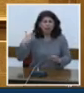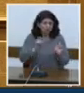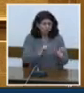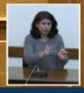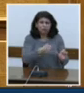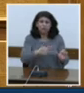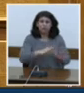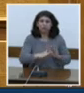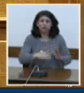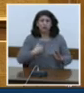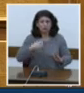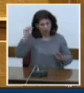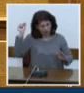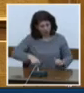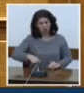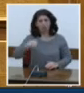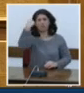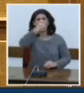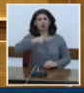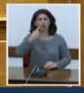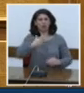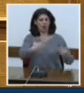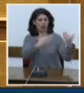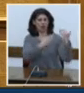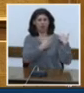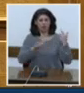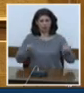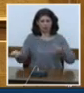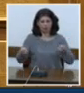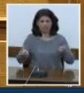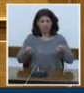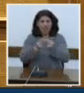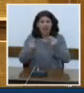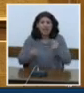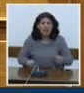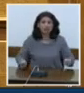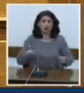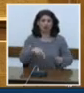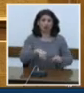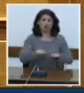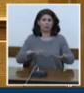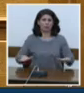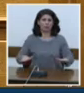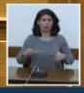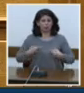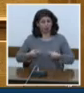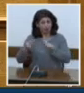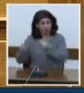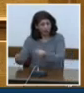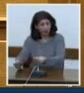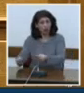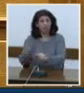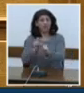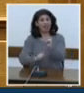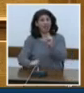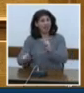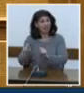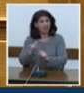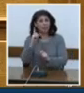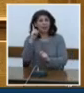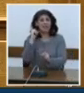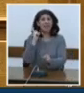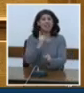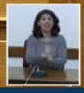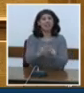θα ασχοληθώ προσωπικά με το θέμα αυτό, για να μπορέσω να το λύσω. Και ανέθεσα και δημιούργησα μια ειδική